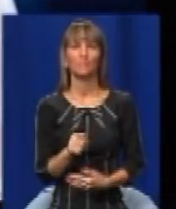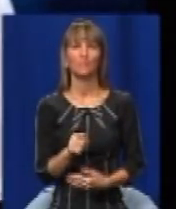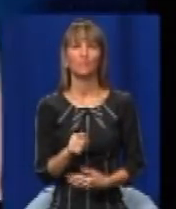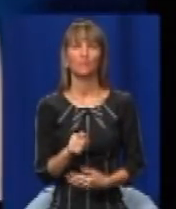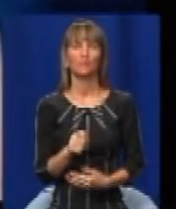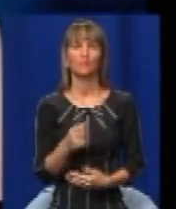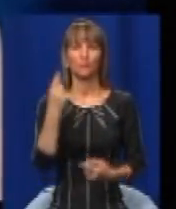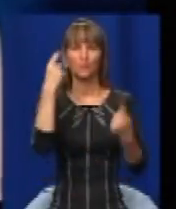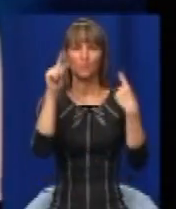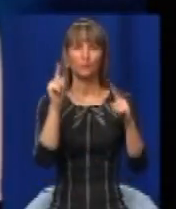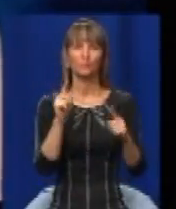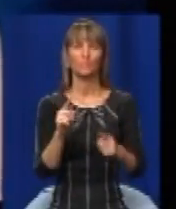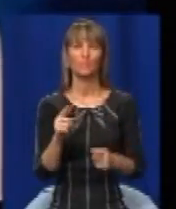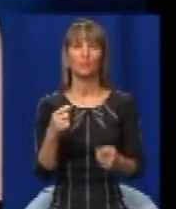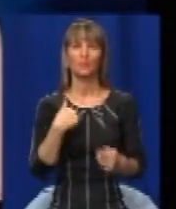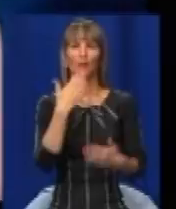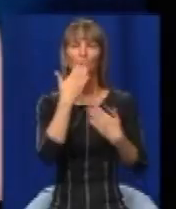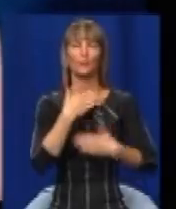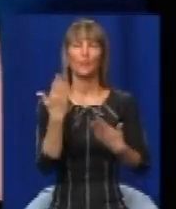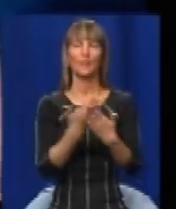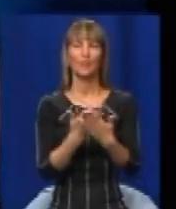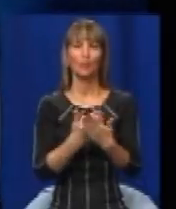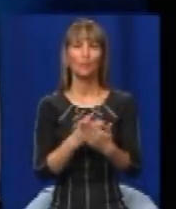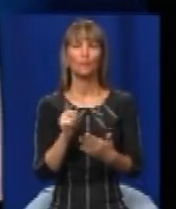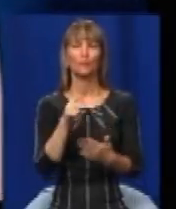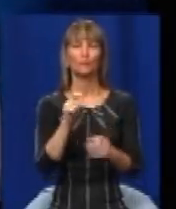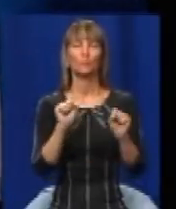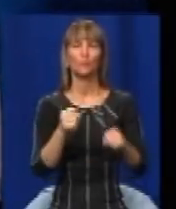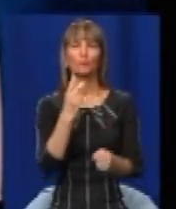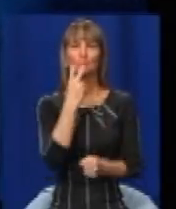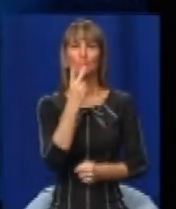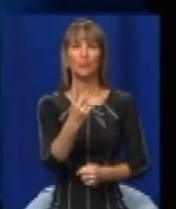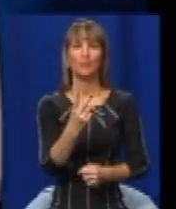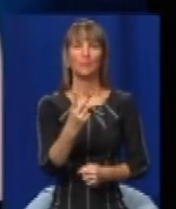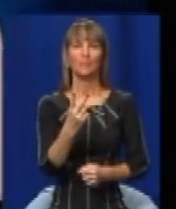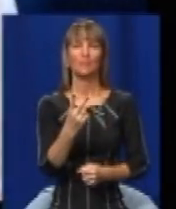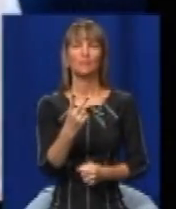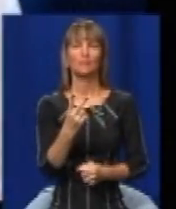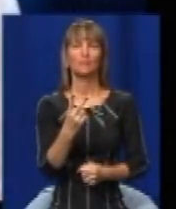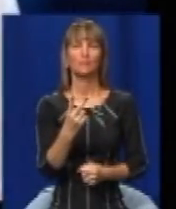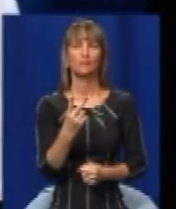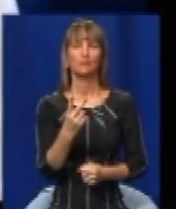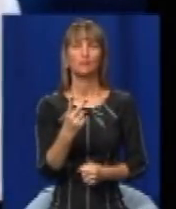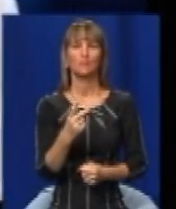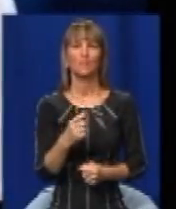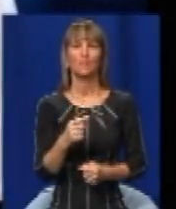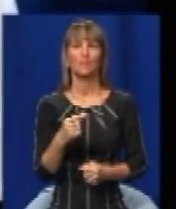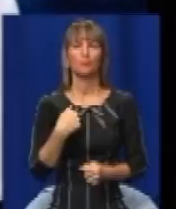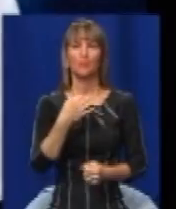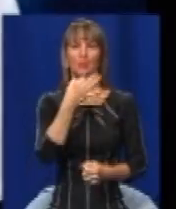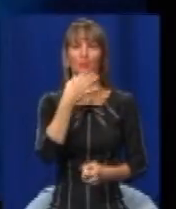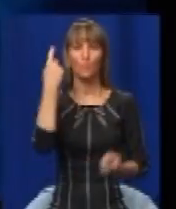выдумали. Я люблю кино, потому что его можно посмотреть там в 3D. Мне нравится